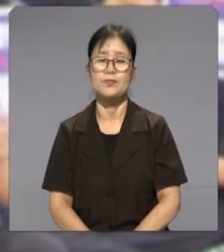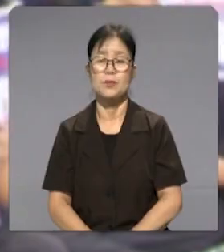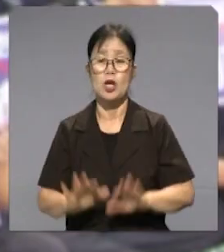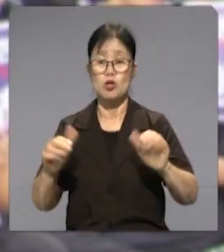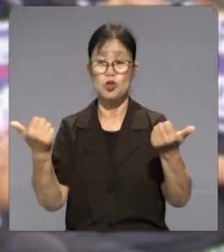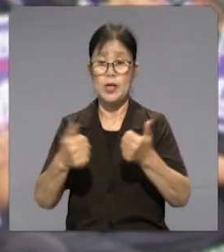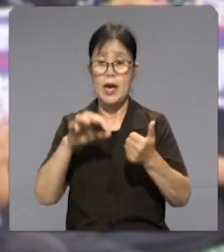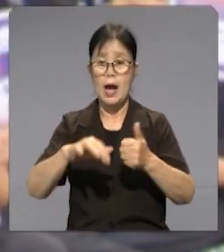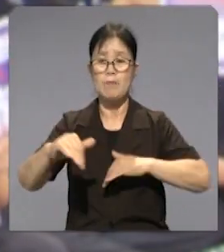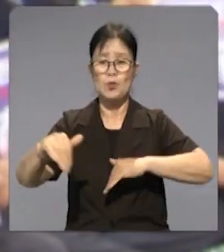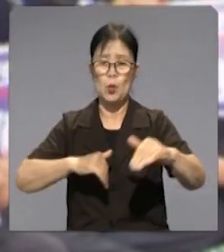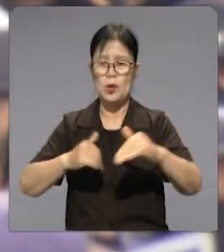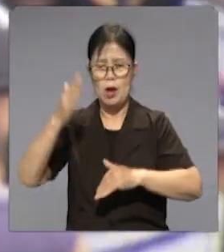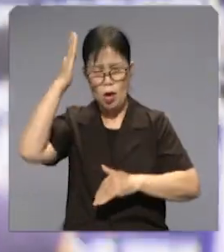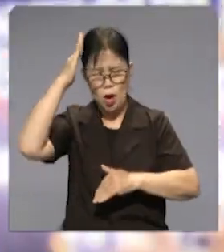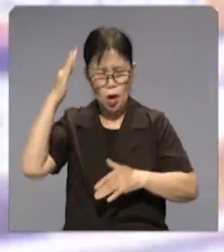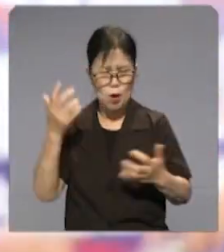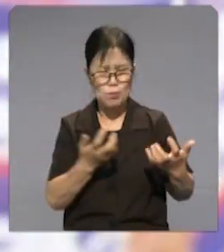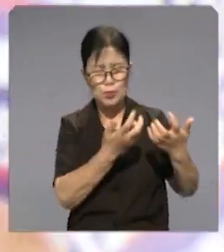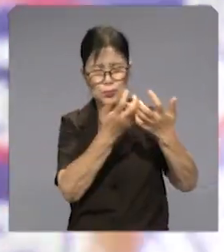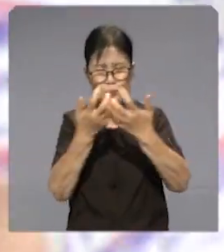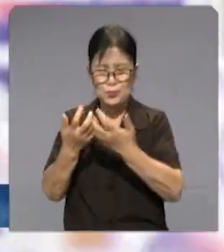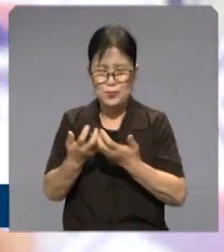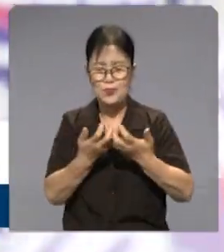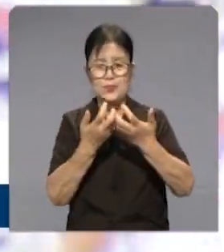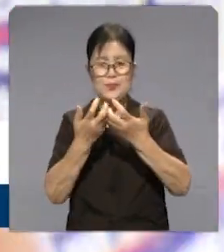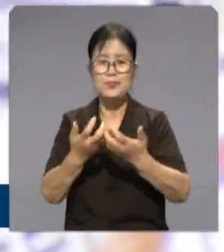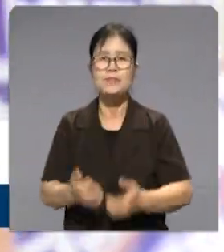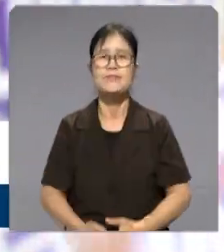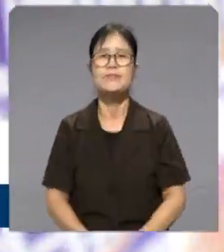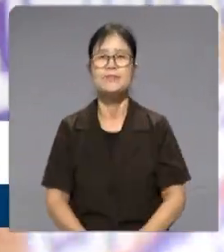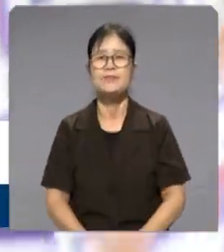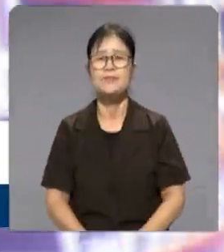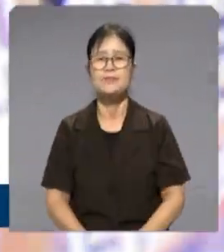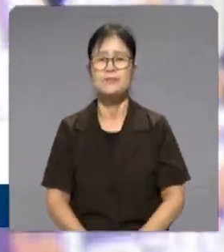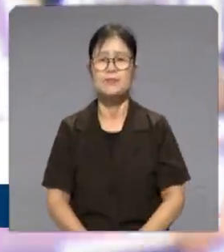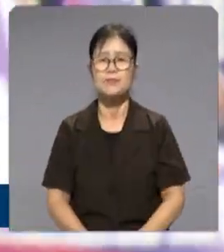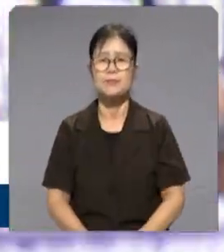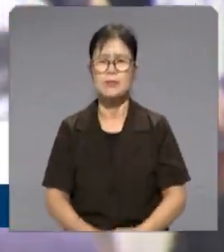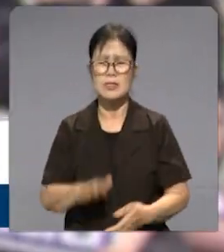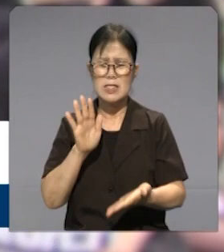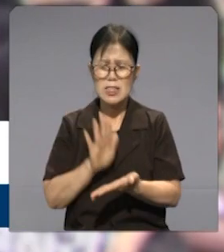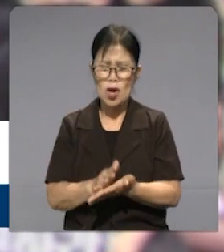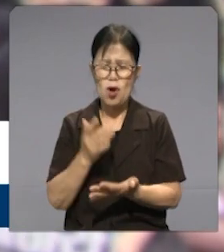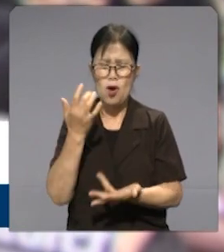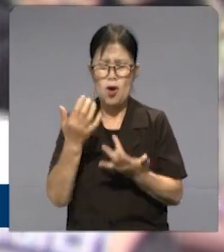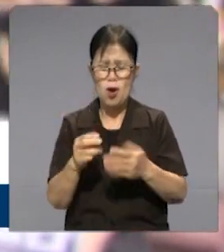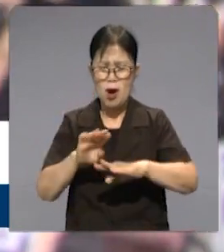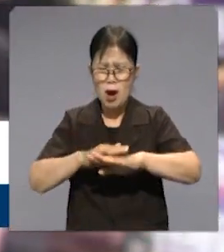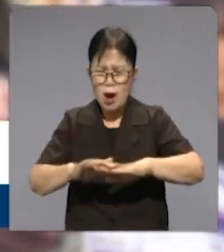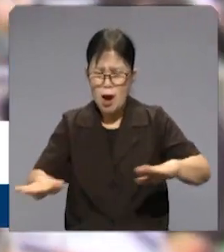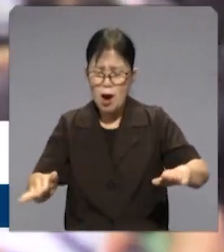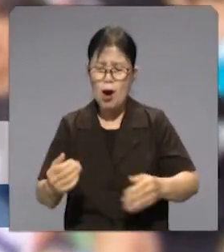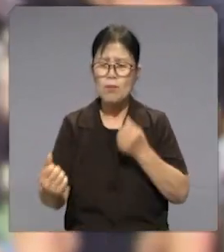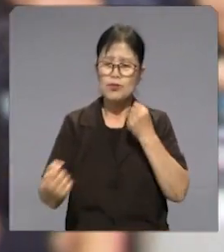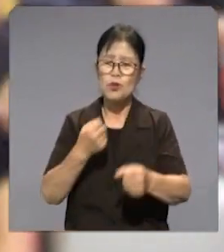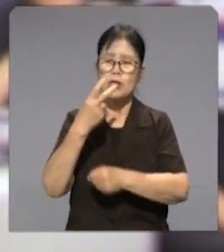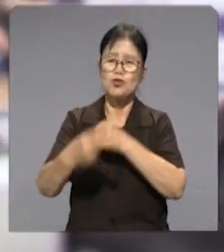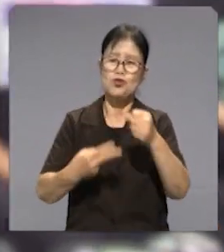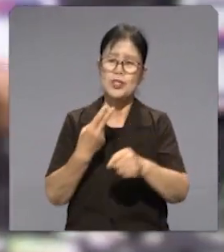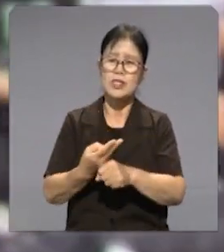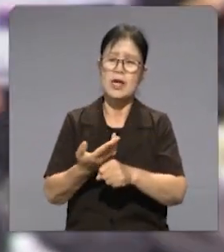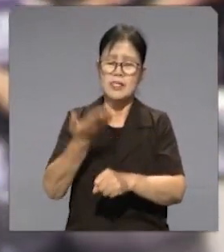국회 앞 도로가 검은 옷을 입은 교사들로 가득 들어찼습니다. 뜨거운 아스팔트 열기에도 불구하고 2시간 넘게